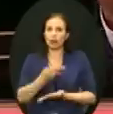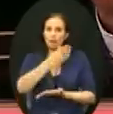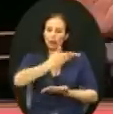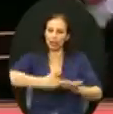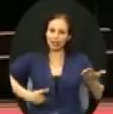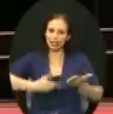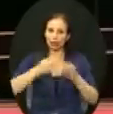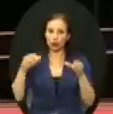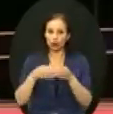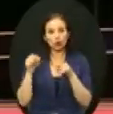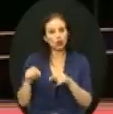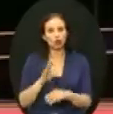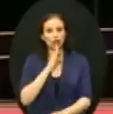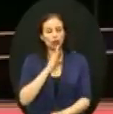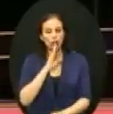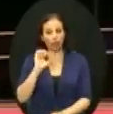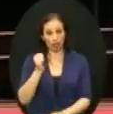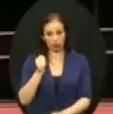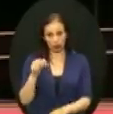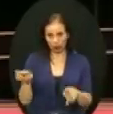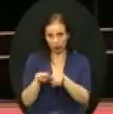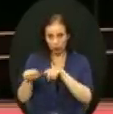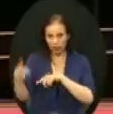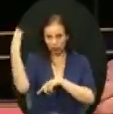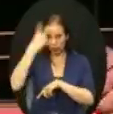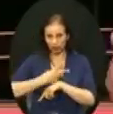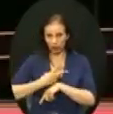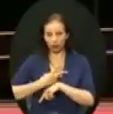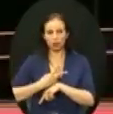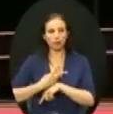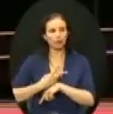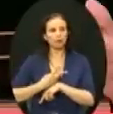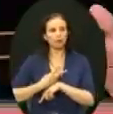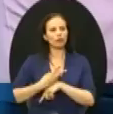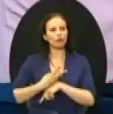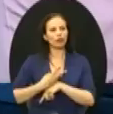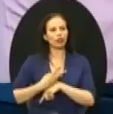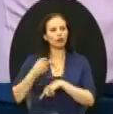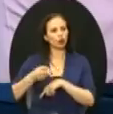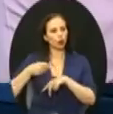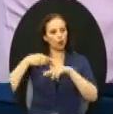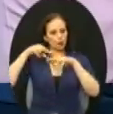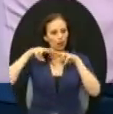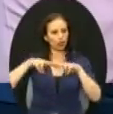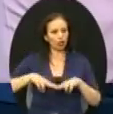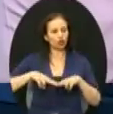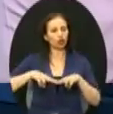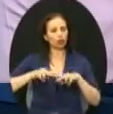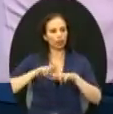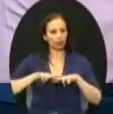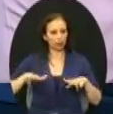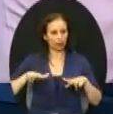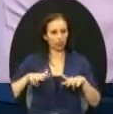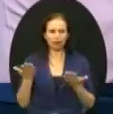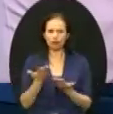זאת הבעיה. אם זה היה סטטוס קוו, כפי שאתה מבין מה זה סטטוס קוו, והיו משאירים את המצב הקיים, אנחנו היינו בממשלה.